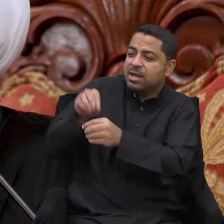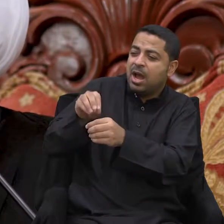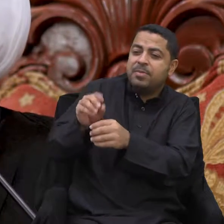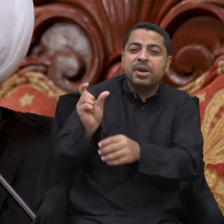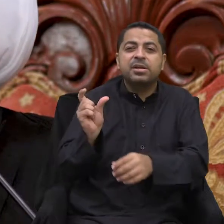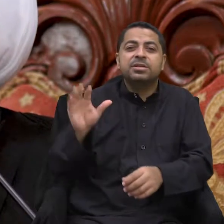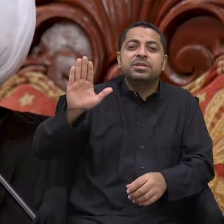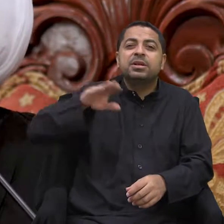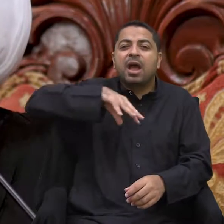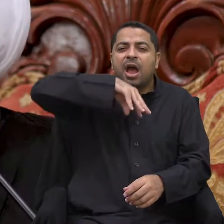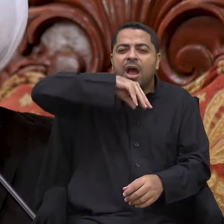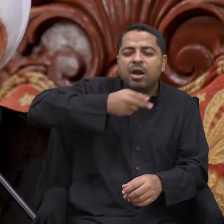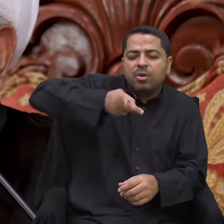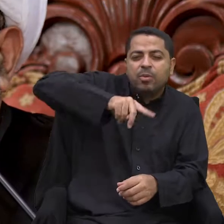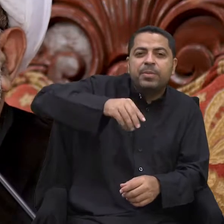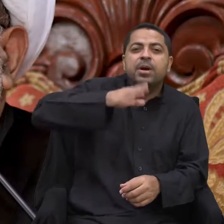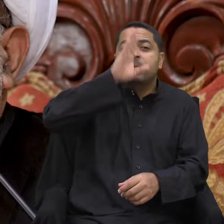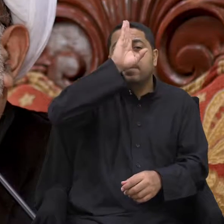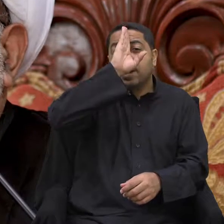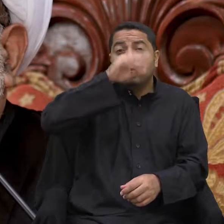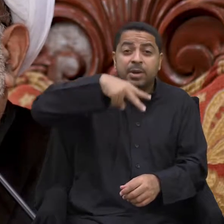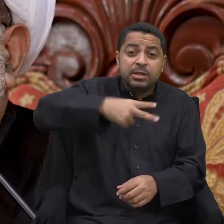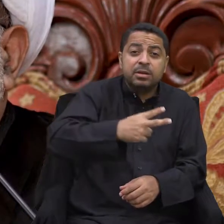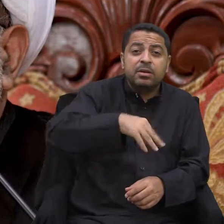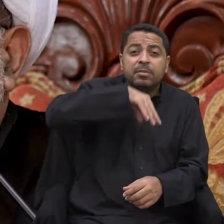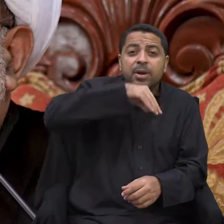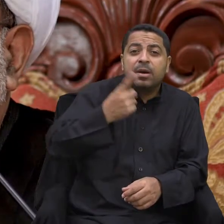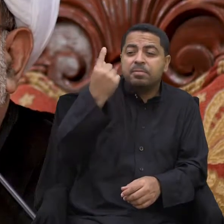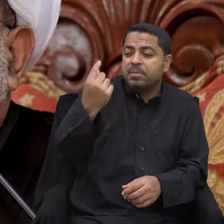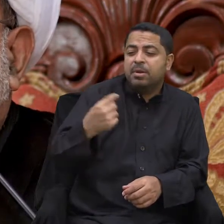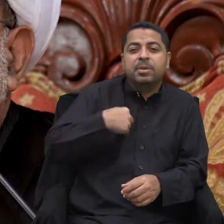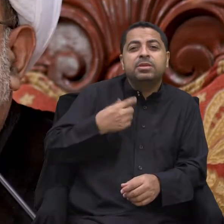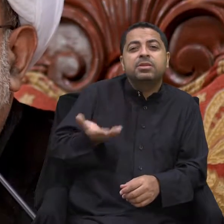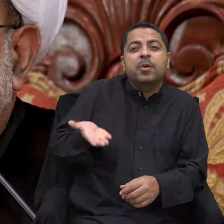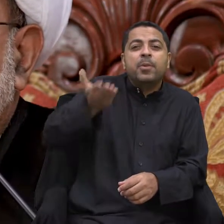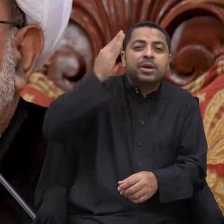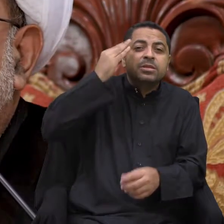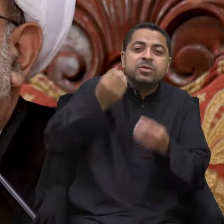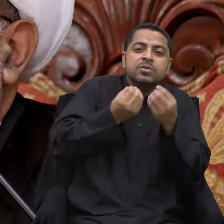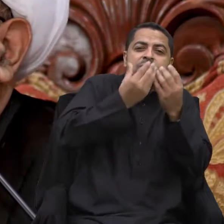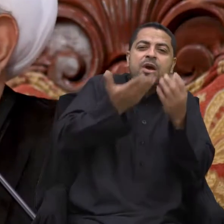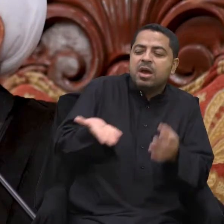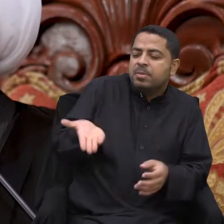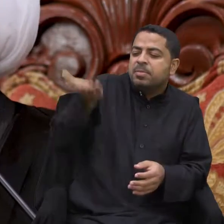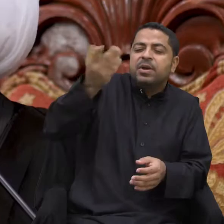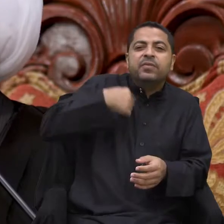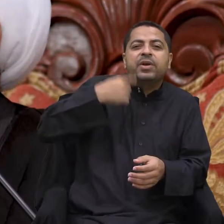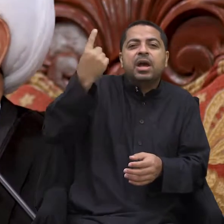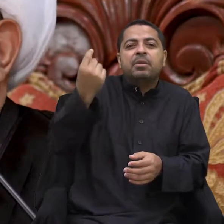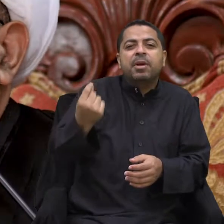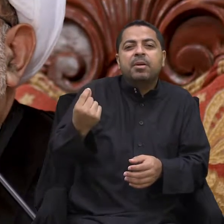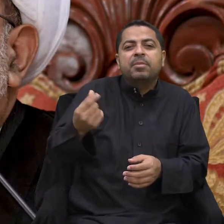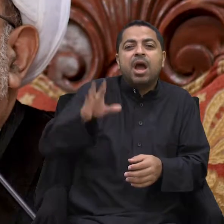خير مني، أبي خير مني، أخي خير، أمي خير مني، أخي خير